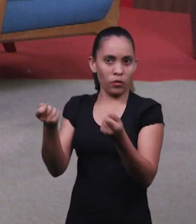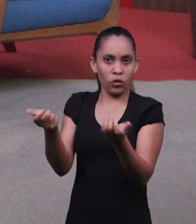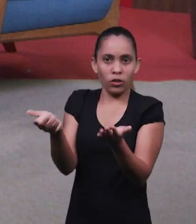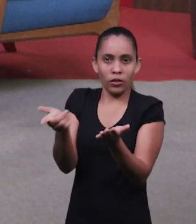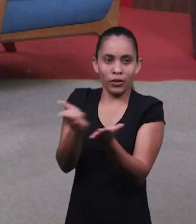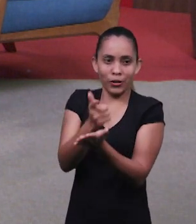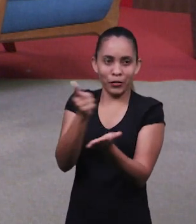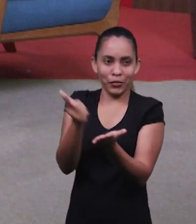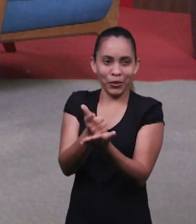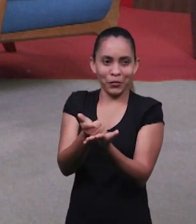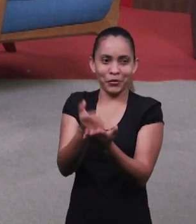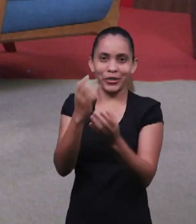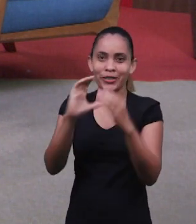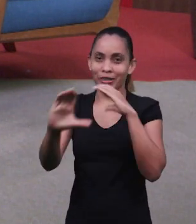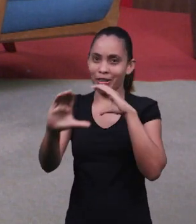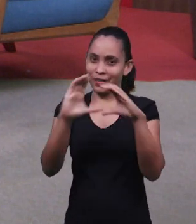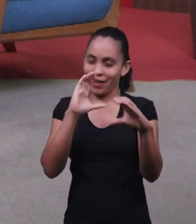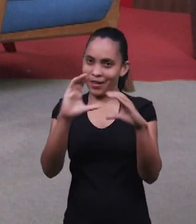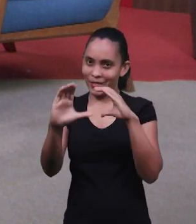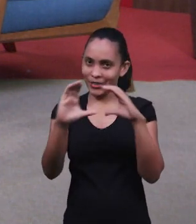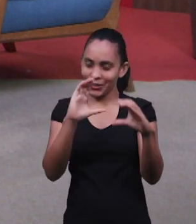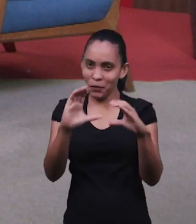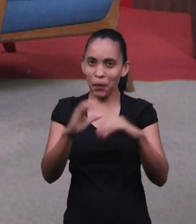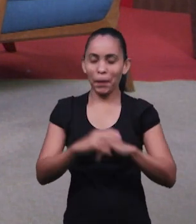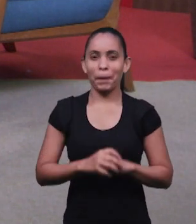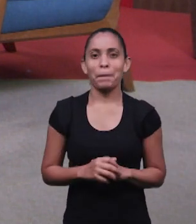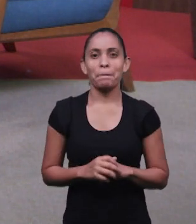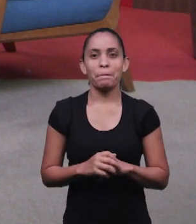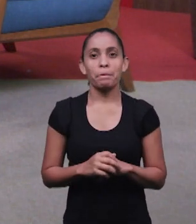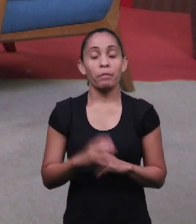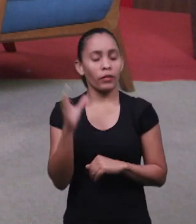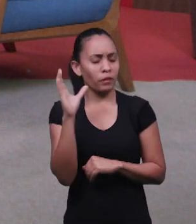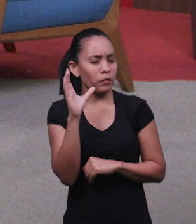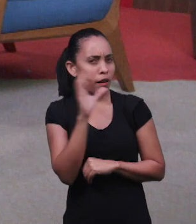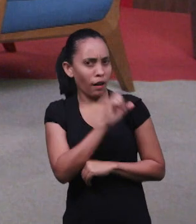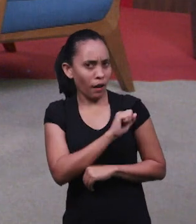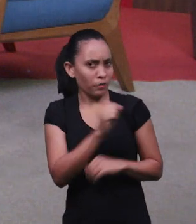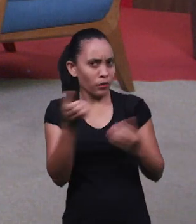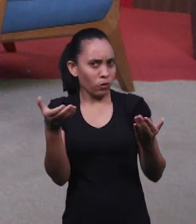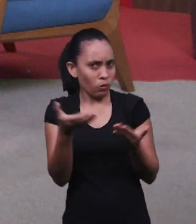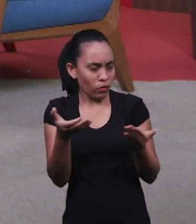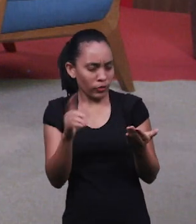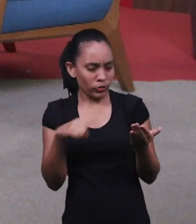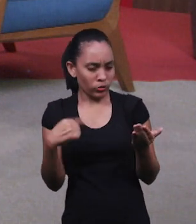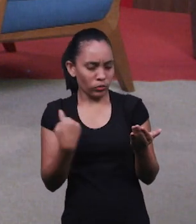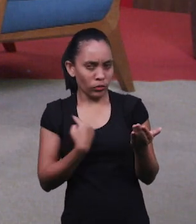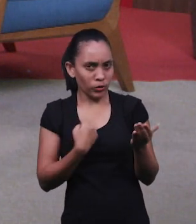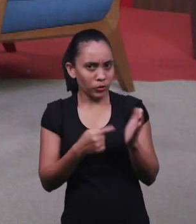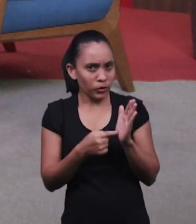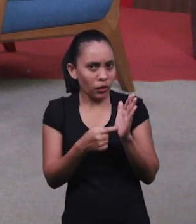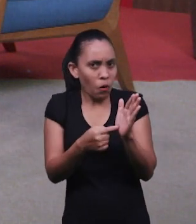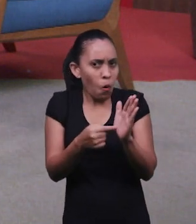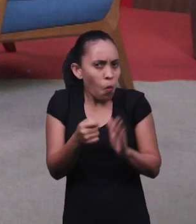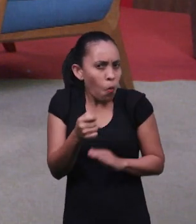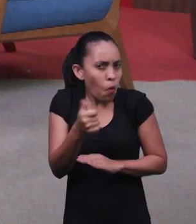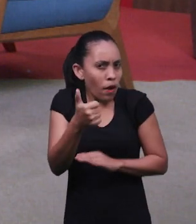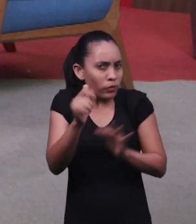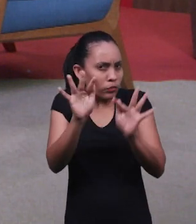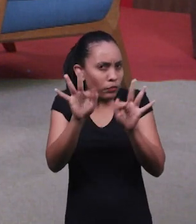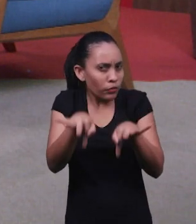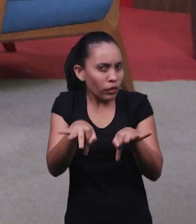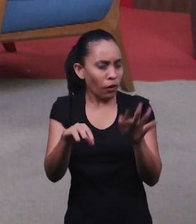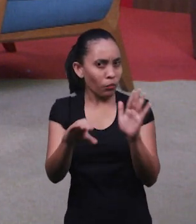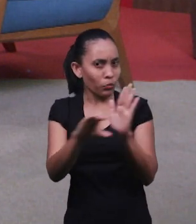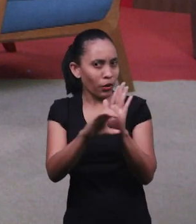dans le livre de Cantiques de Salomon. J'aimerais de manière très rapide une fois que la fin du chapitre